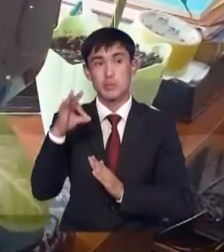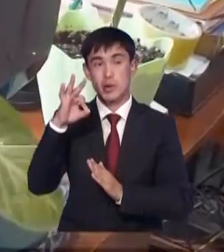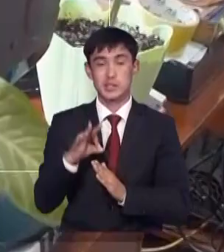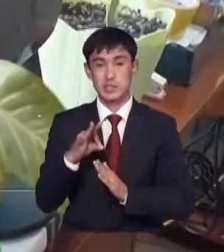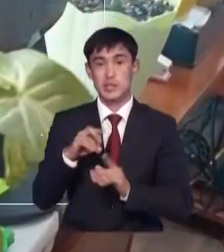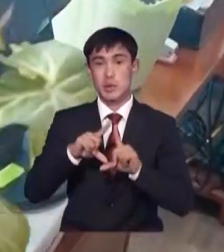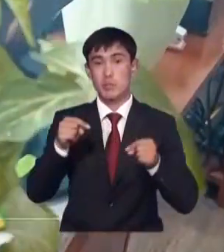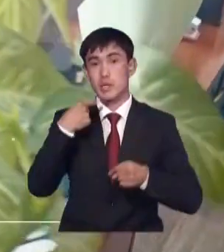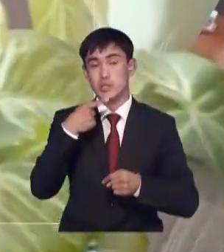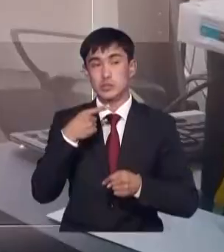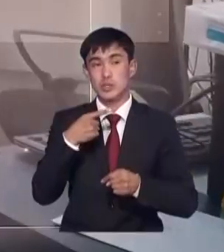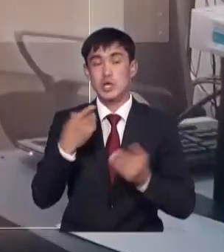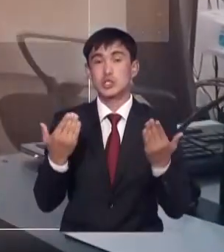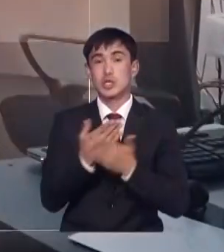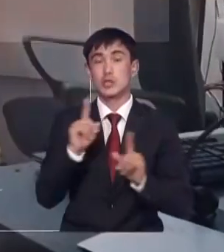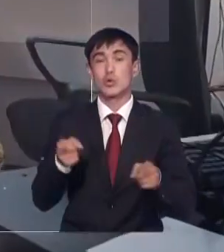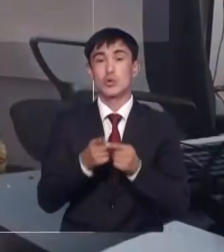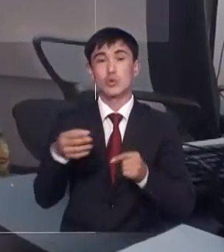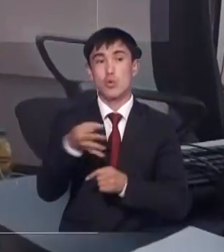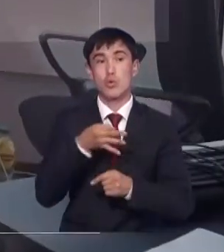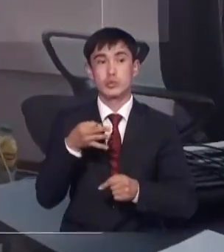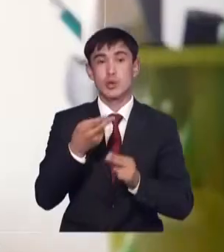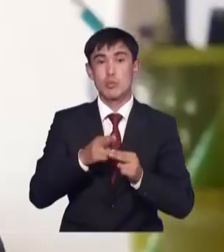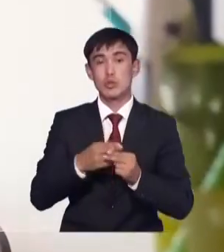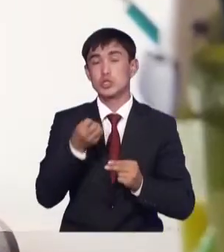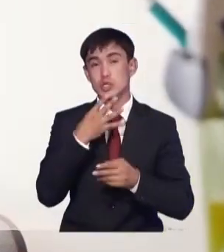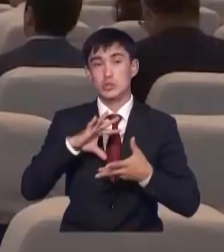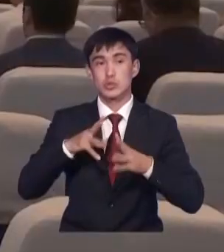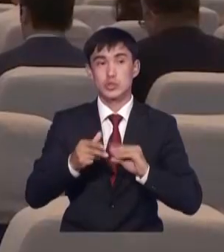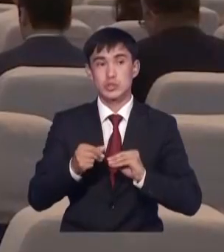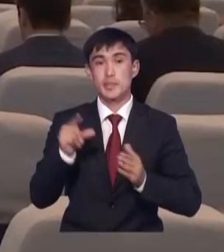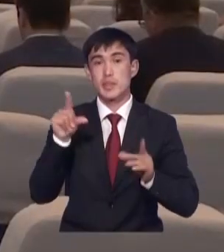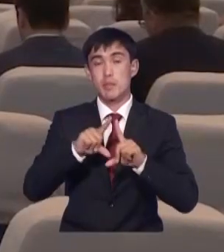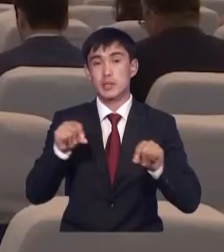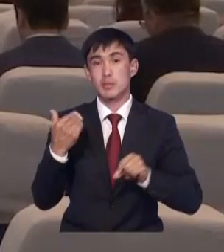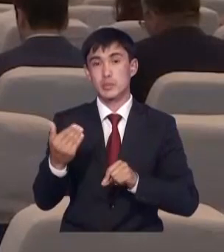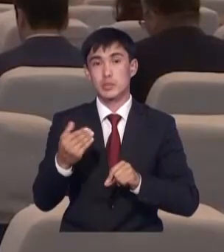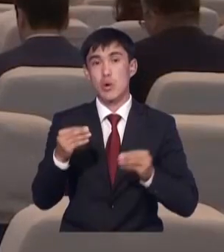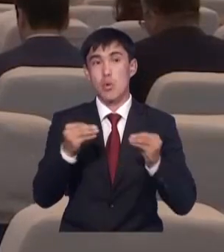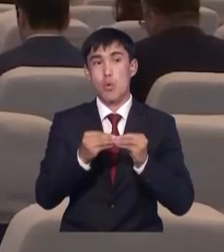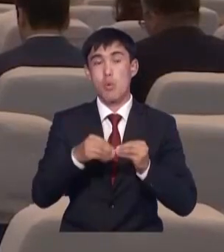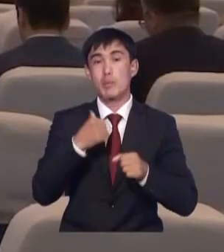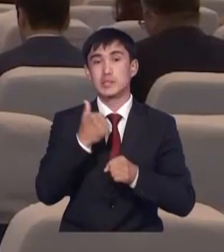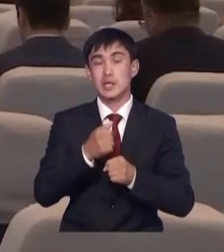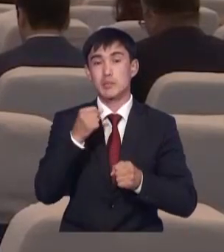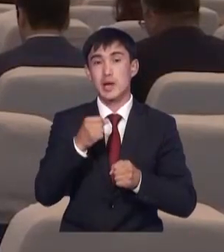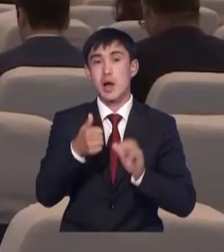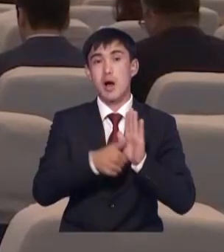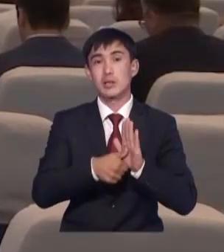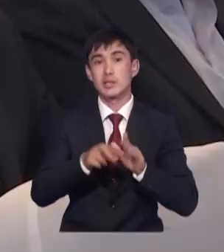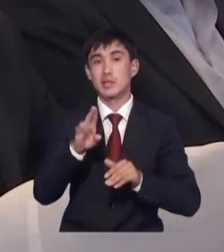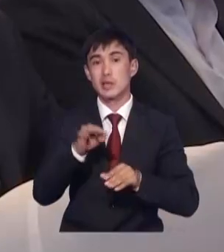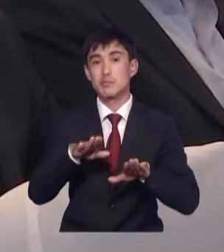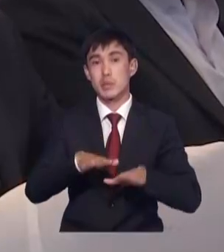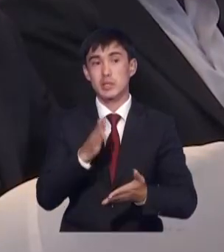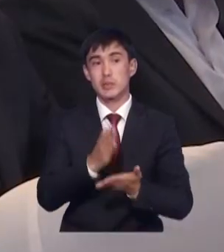Департамент басшысының айтуынша, жаңадан құрылған облыс үшін бұл жақсы көрсеткіш. Департаментке қарасты 10 басқарма, 6 кеден бекеті бар.